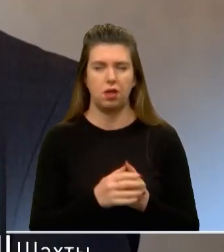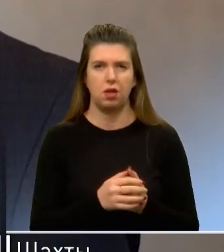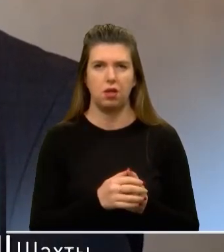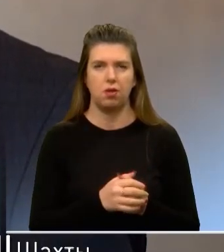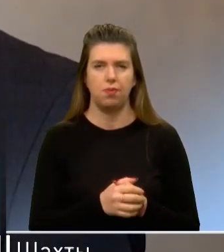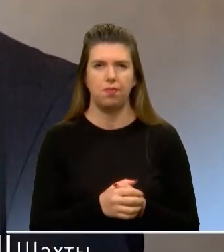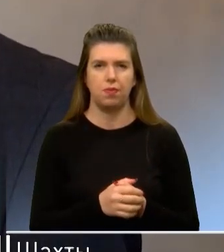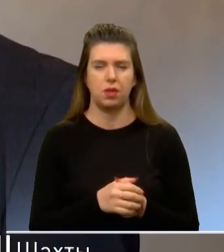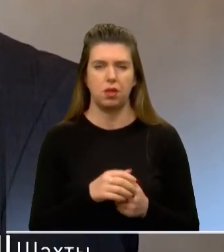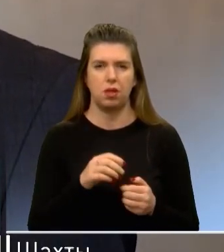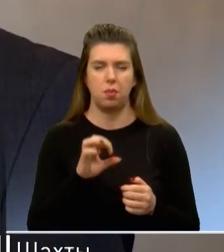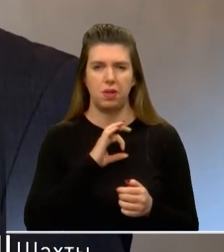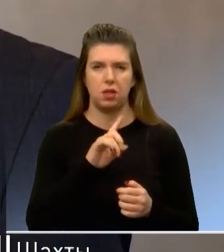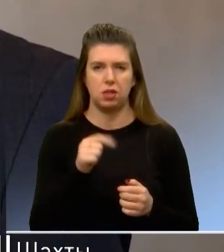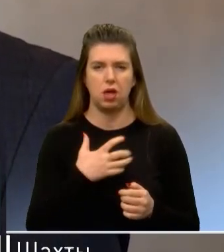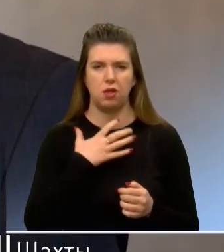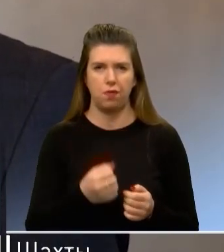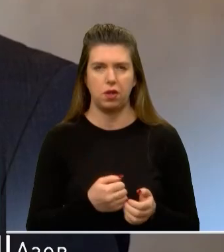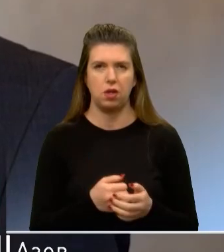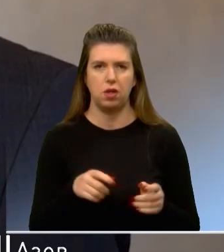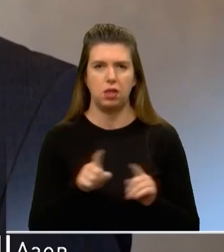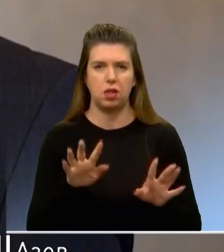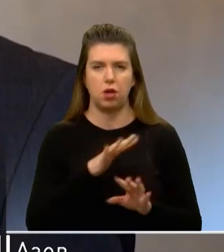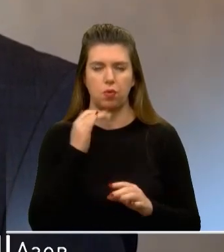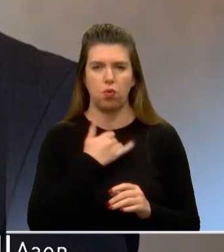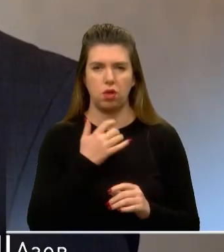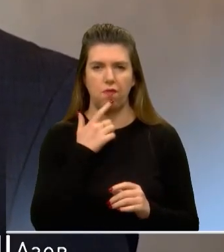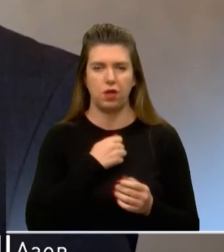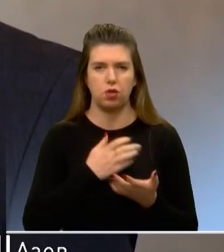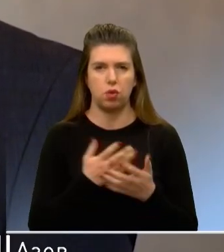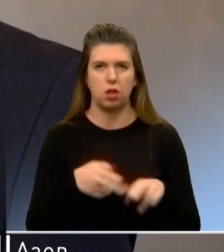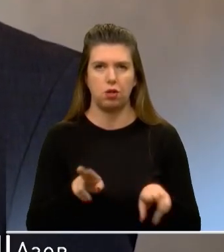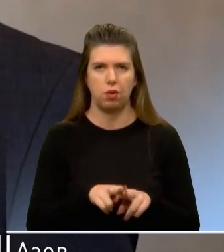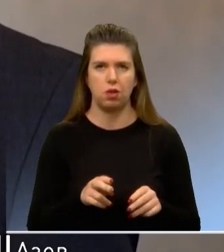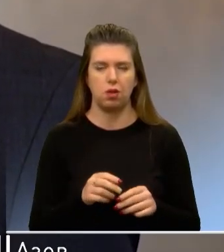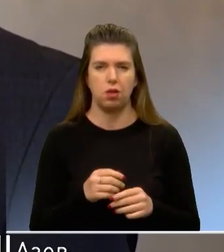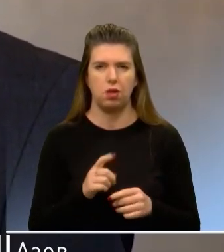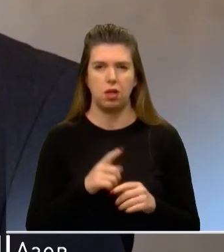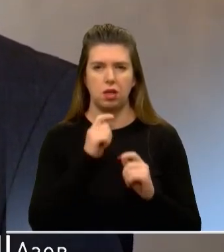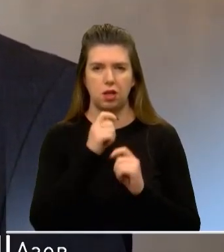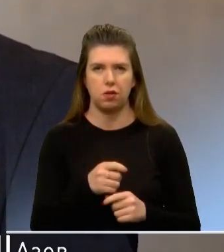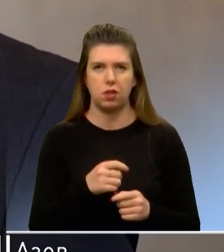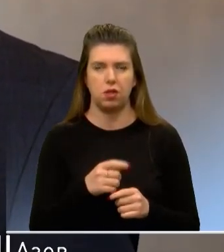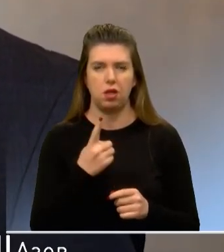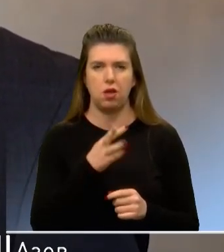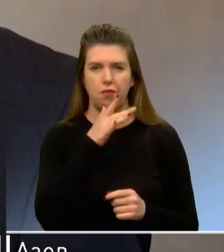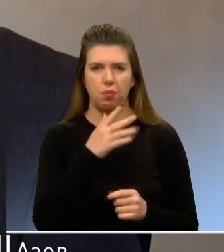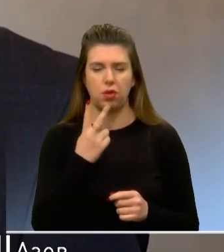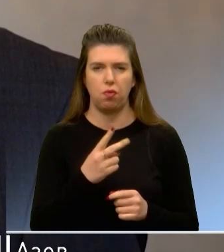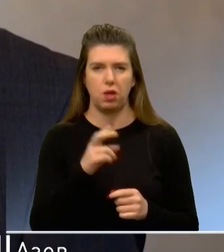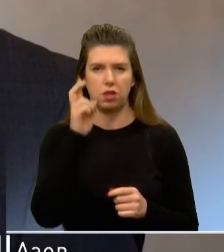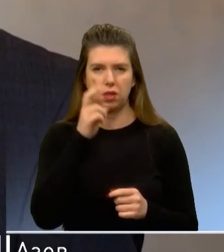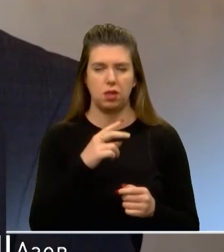меда загу у нас военнослужащих которые награждались одновременно двумя